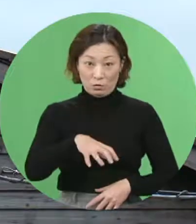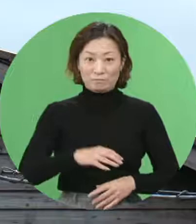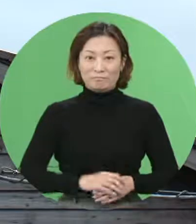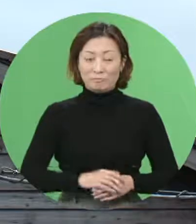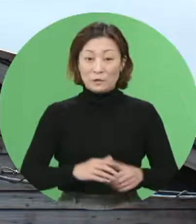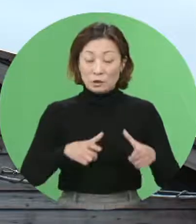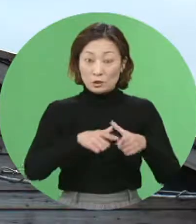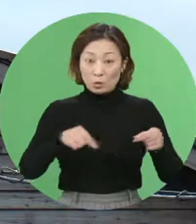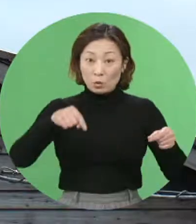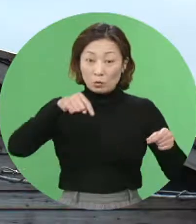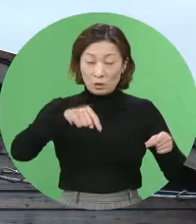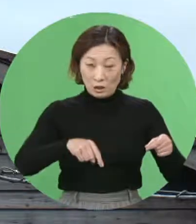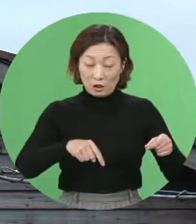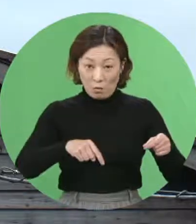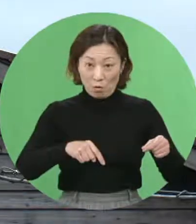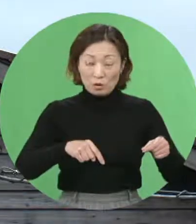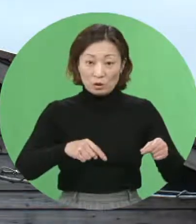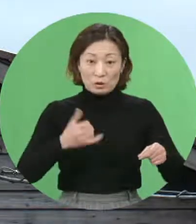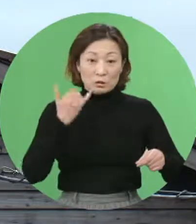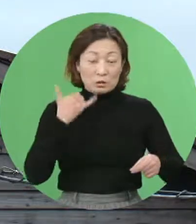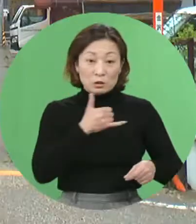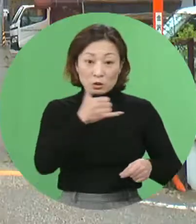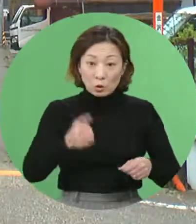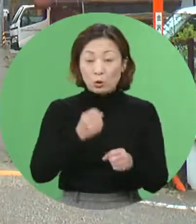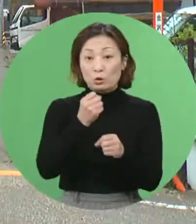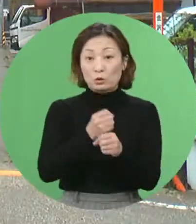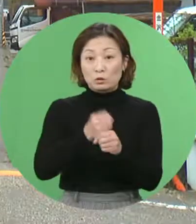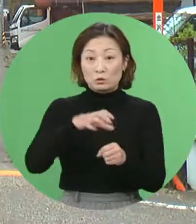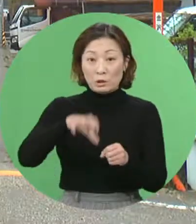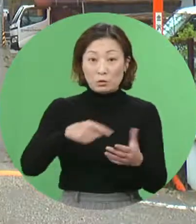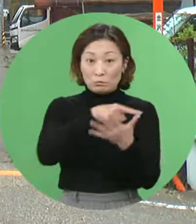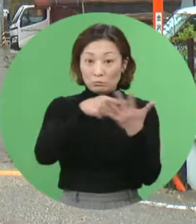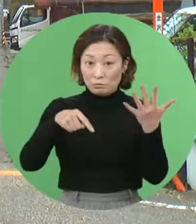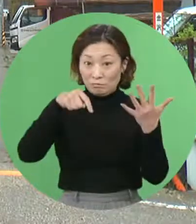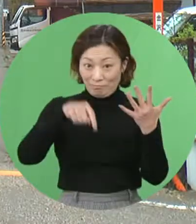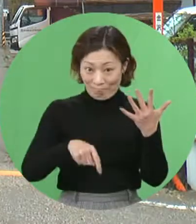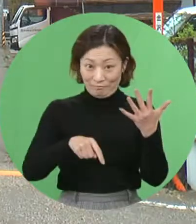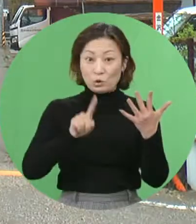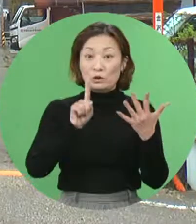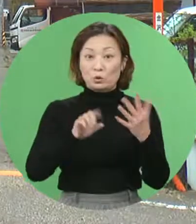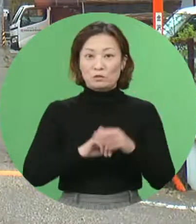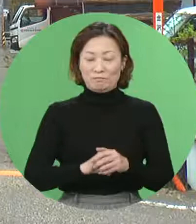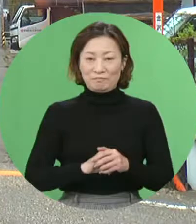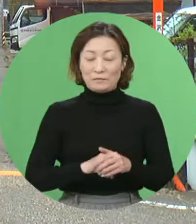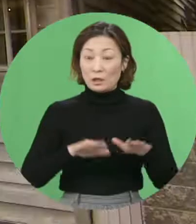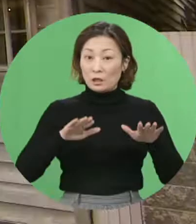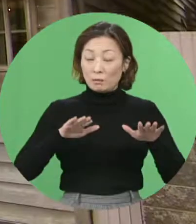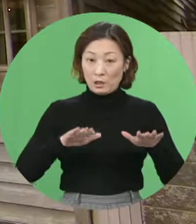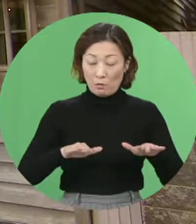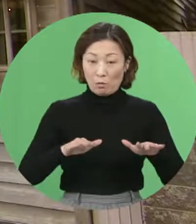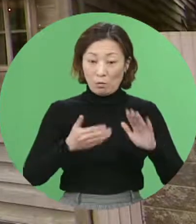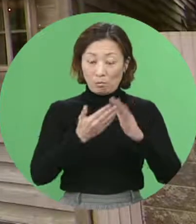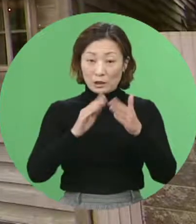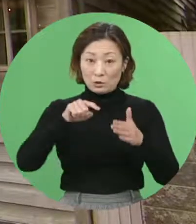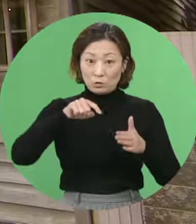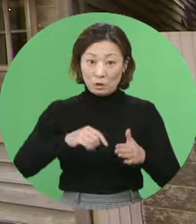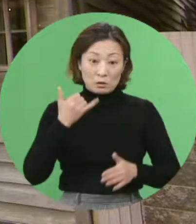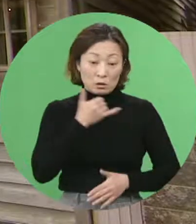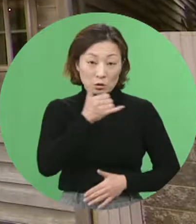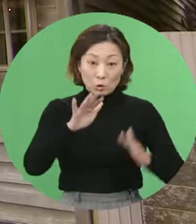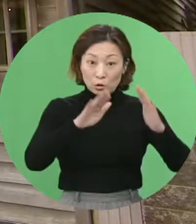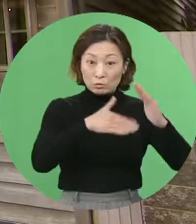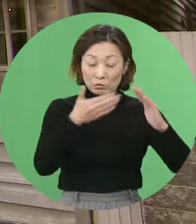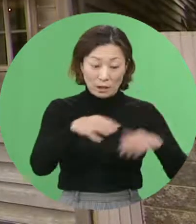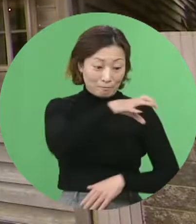本の五大醤油生産地として知られています。今でも街中には醤油蔵が点